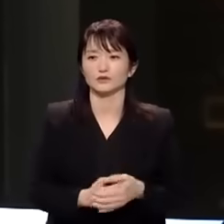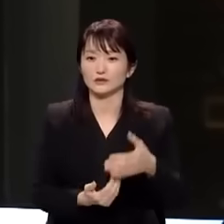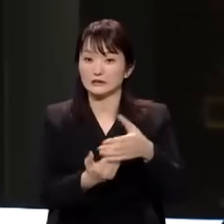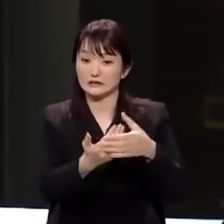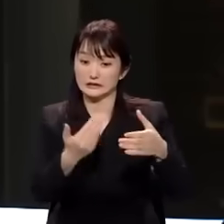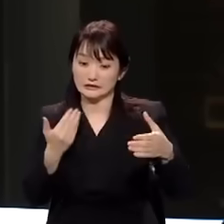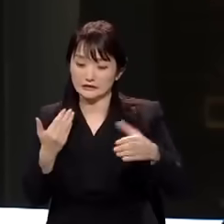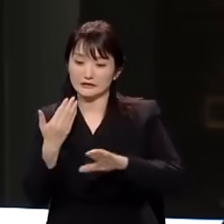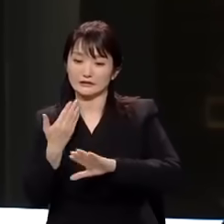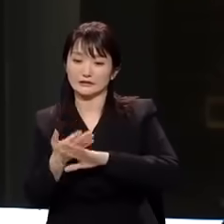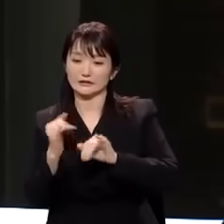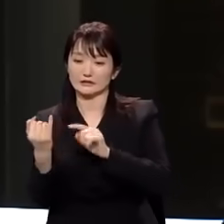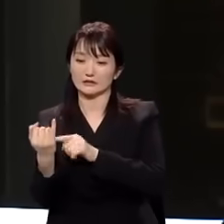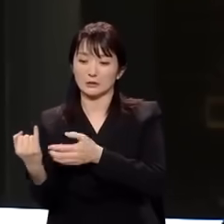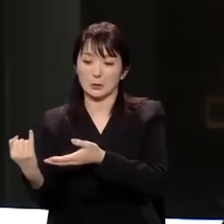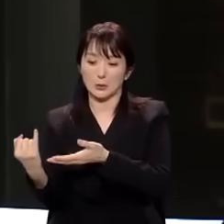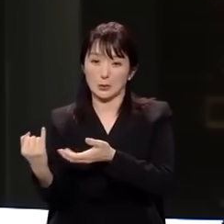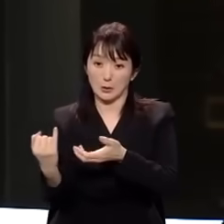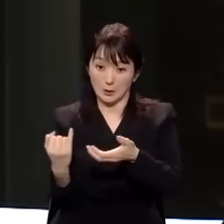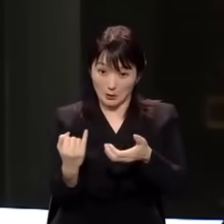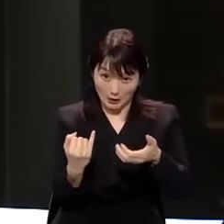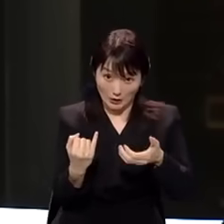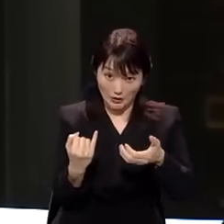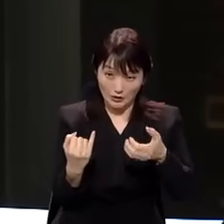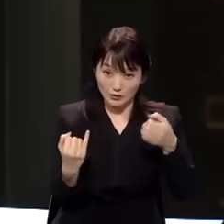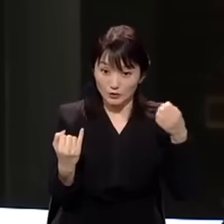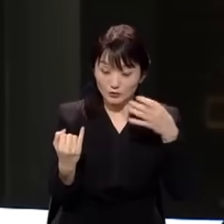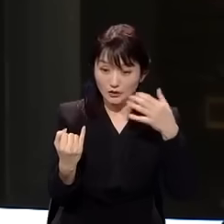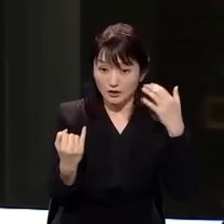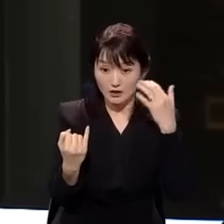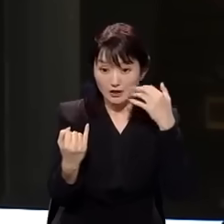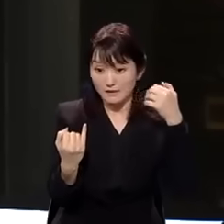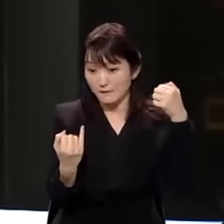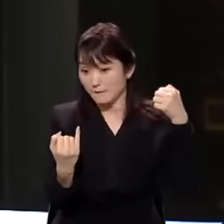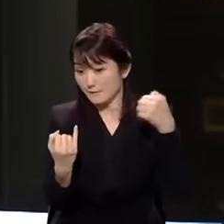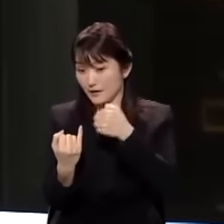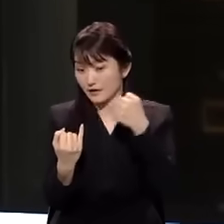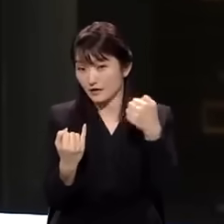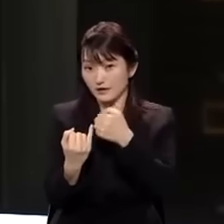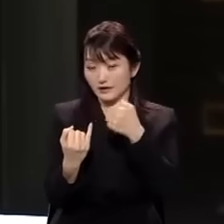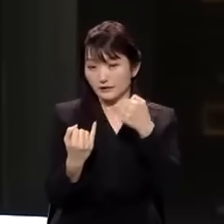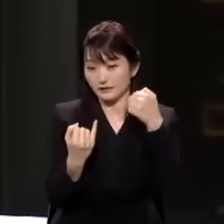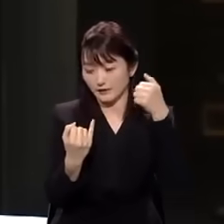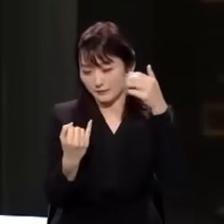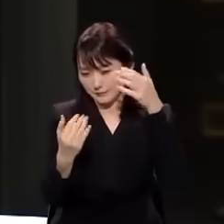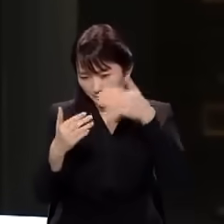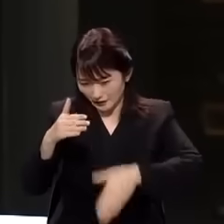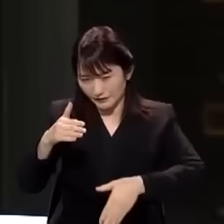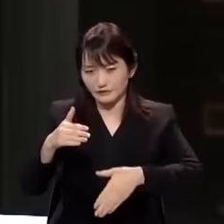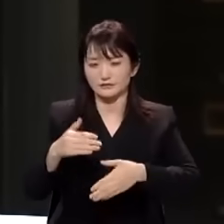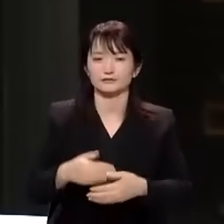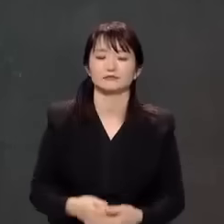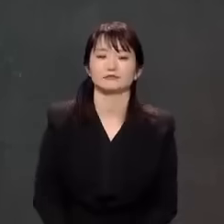여성을 유인해서 범행을 저지르려 한 사실이 드러났습니다 체크포인트